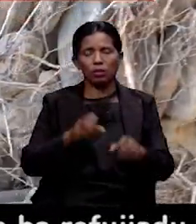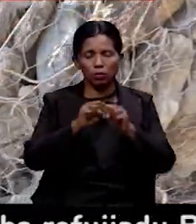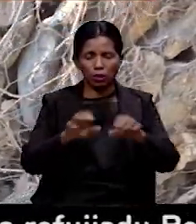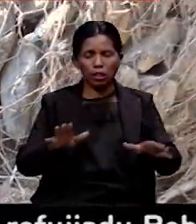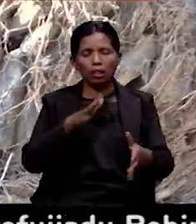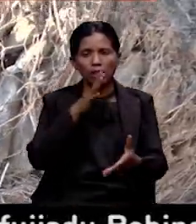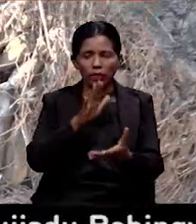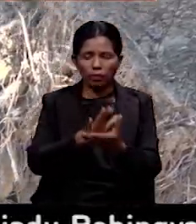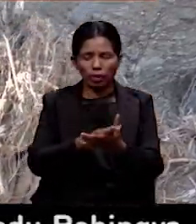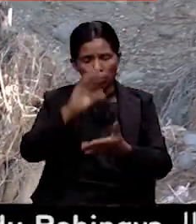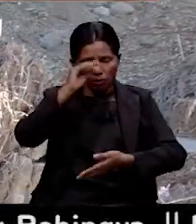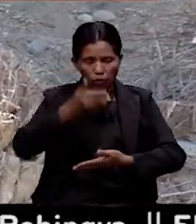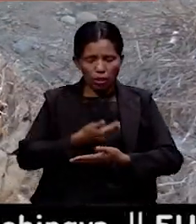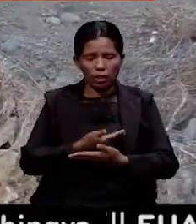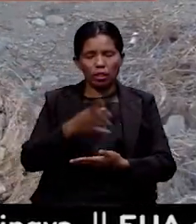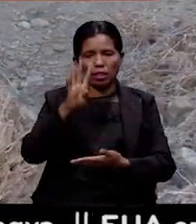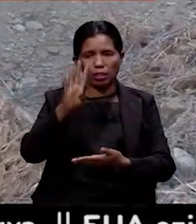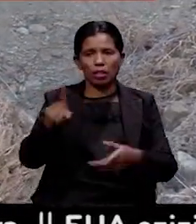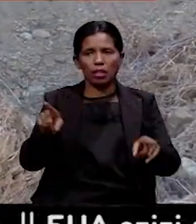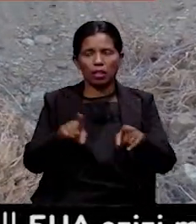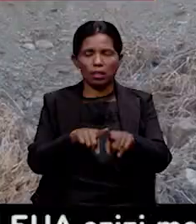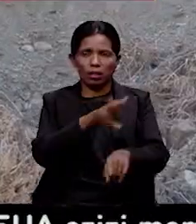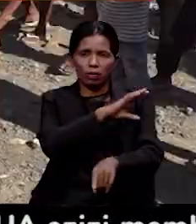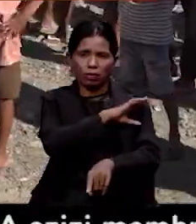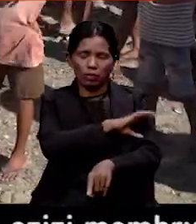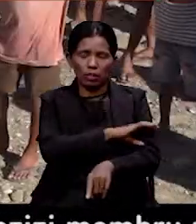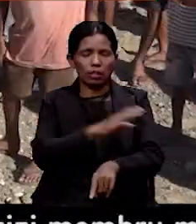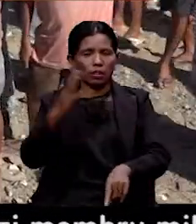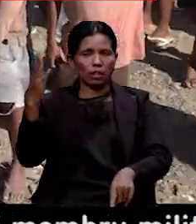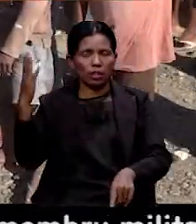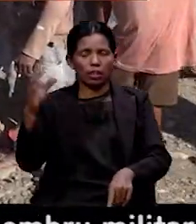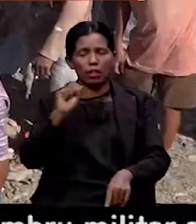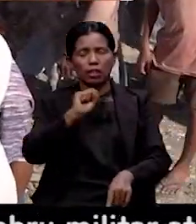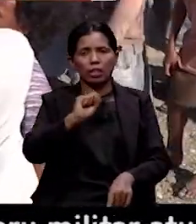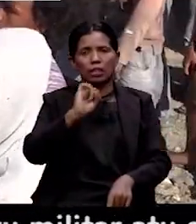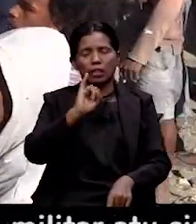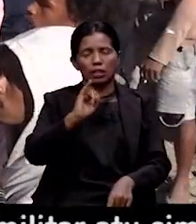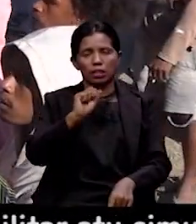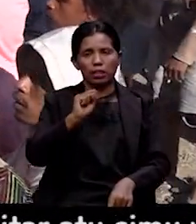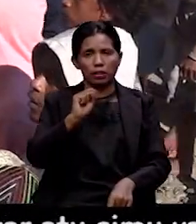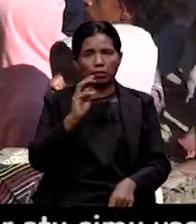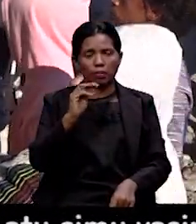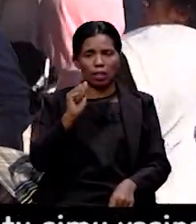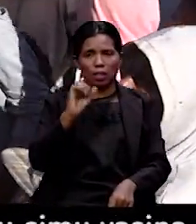uang main lima, no mati beng nudar seguransa iha ismaik. Napolan Sever, Justiniano Nano, ZMN.